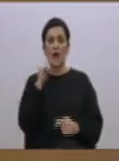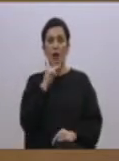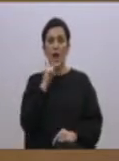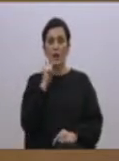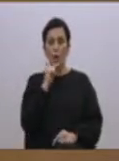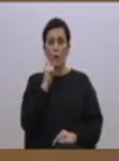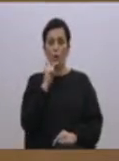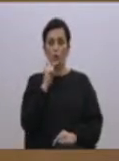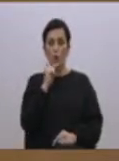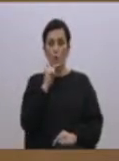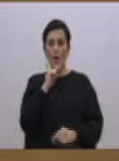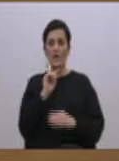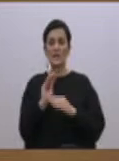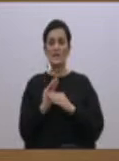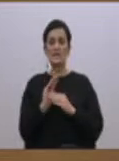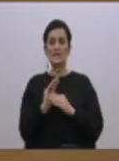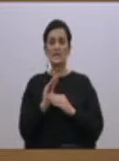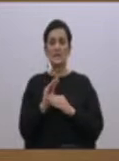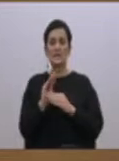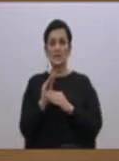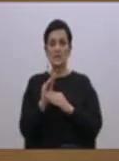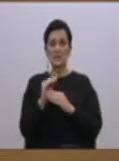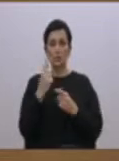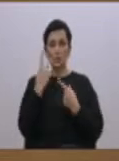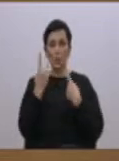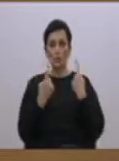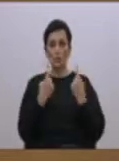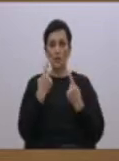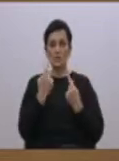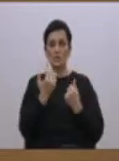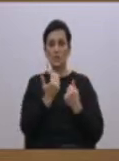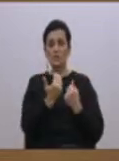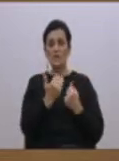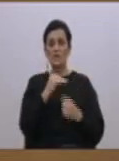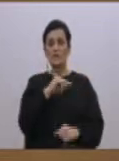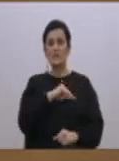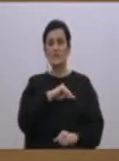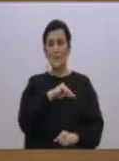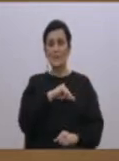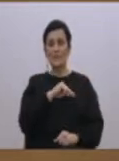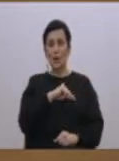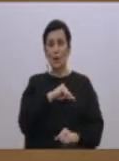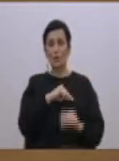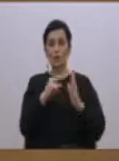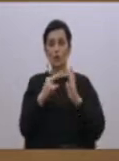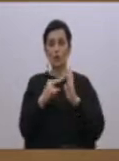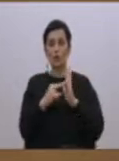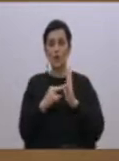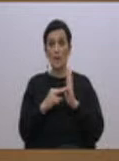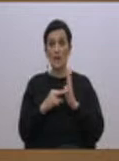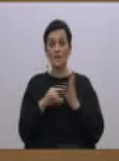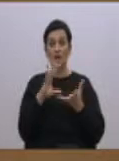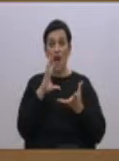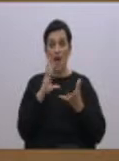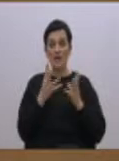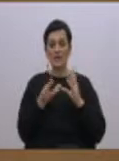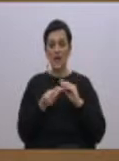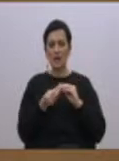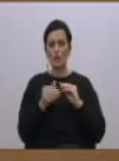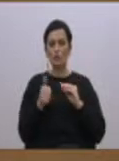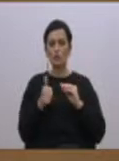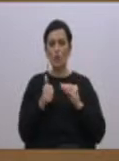ეკონომიკური ზრდის მონაცემებს თქვენი სამსახურის შეფასებებით, ანალიზით,